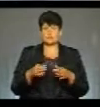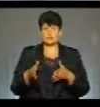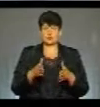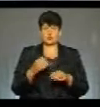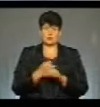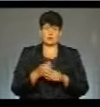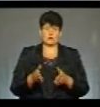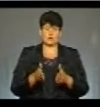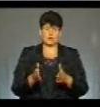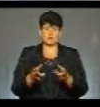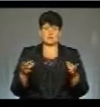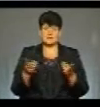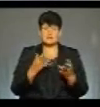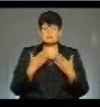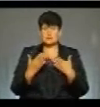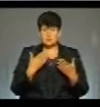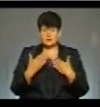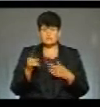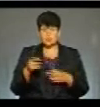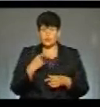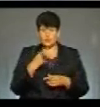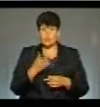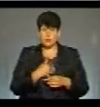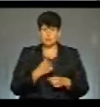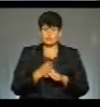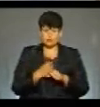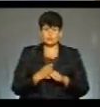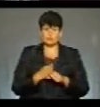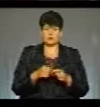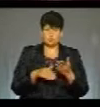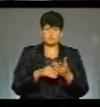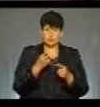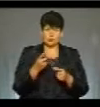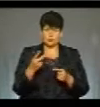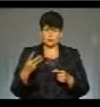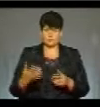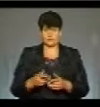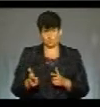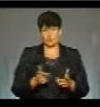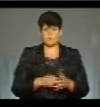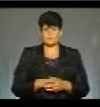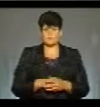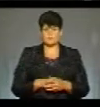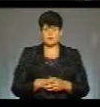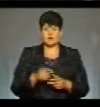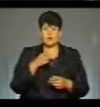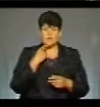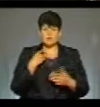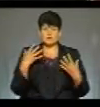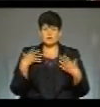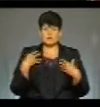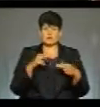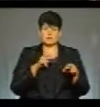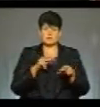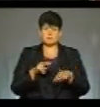дорогу. Але треба спілкуватися, якщо вони кажуть, ми хочемо робити, поможе нам в тому, ми готові. За словами начальника патрульної поліції області Богдана